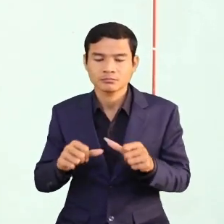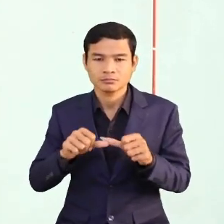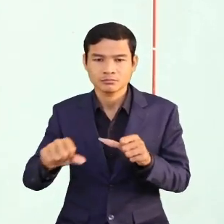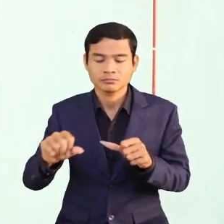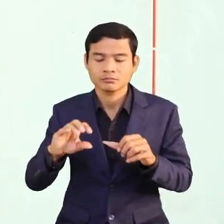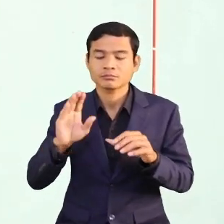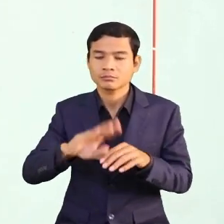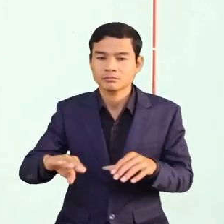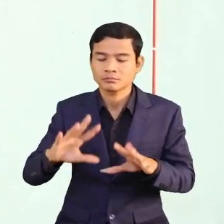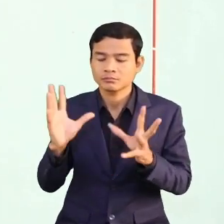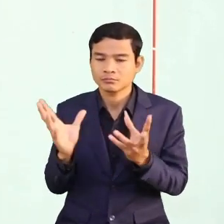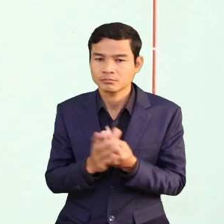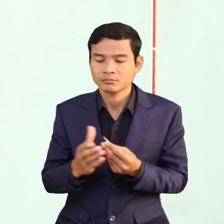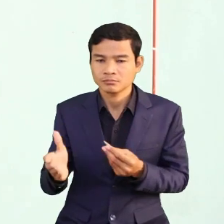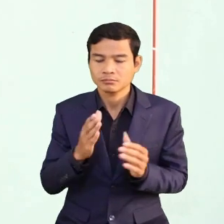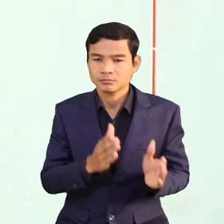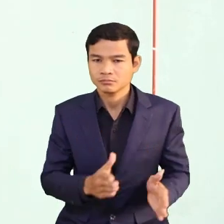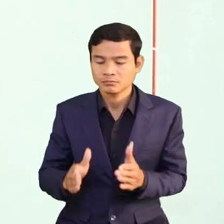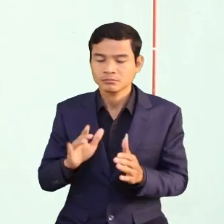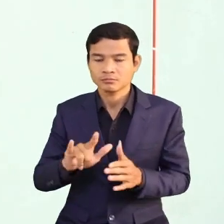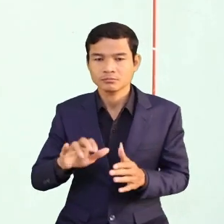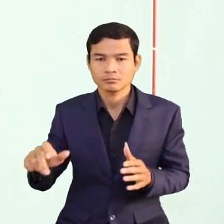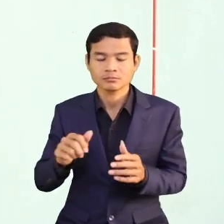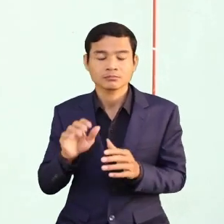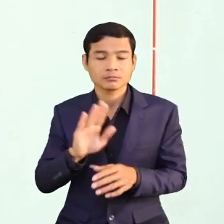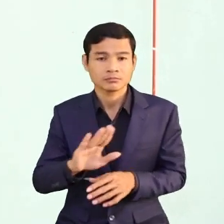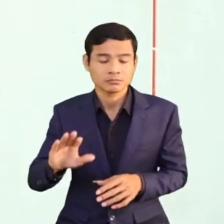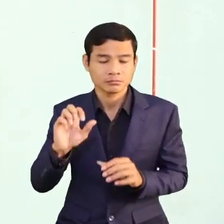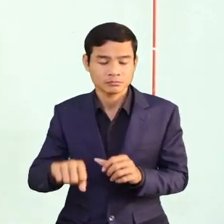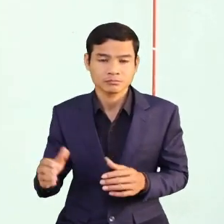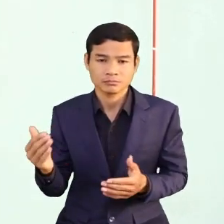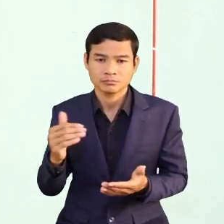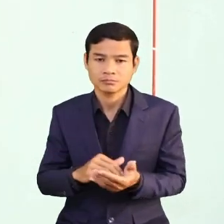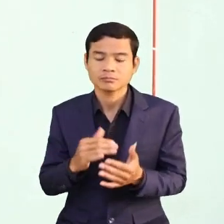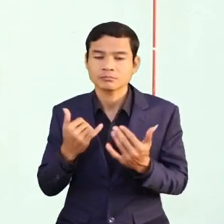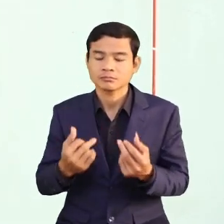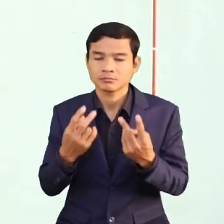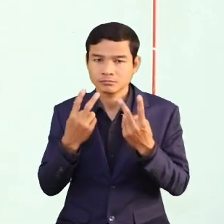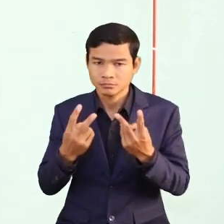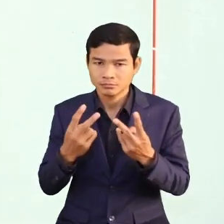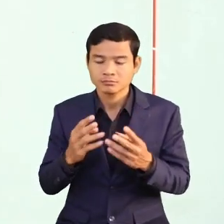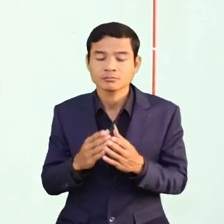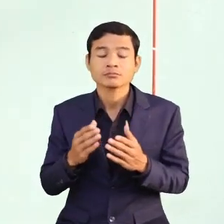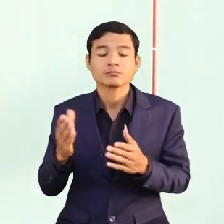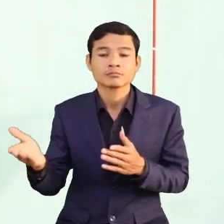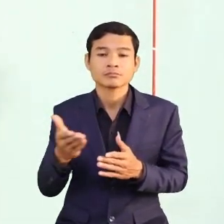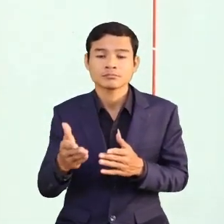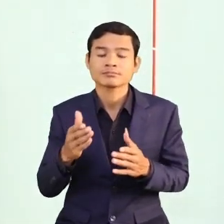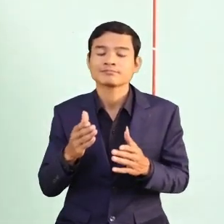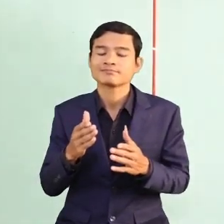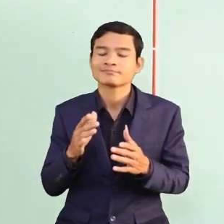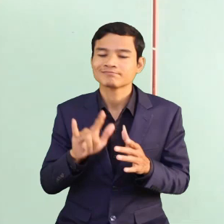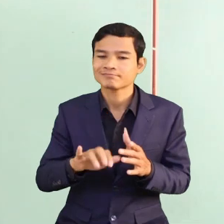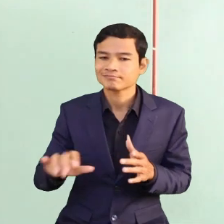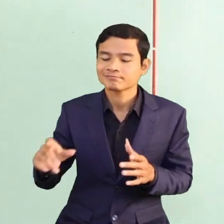คนคนต่างอันนี้จ้าเตรียมวักฮับประกอบในครูไอวินมาดองตาเมื่อตาคนจะประกอบเชียงเอาไว้